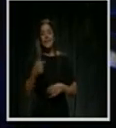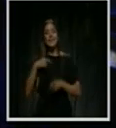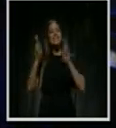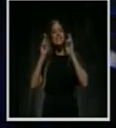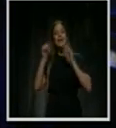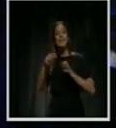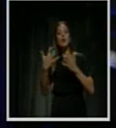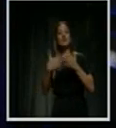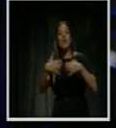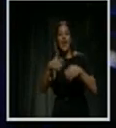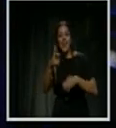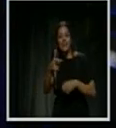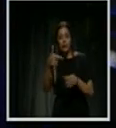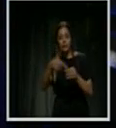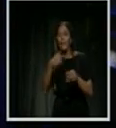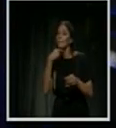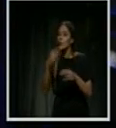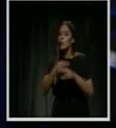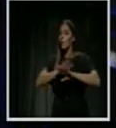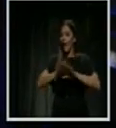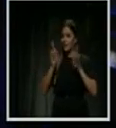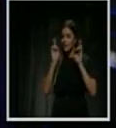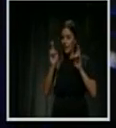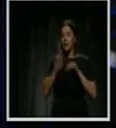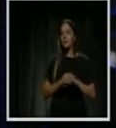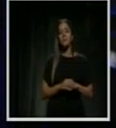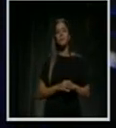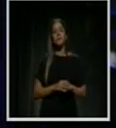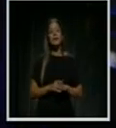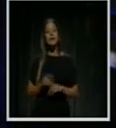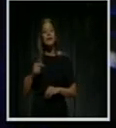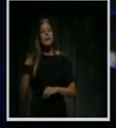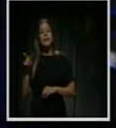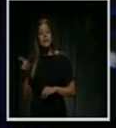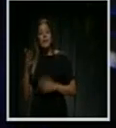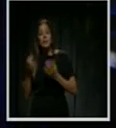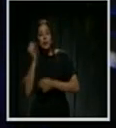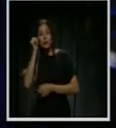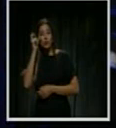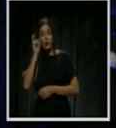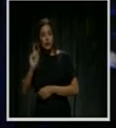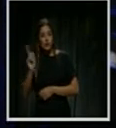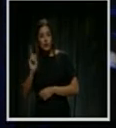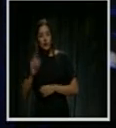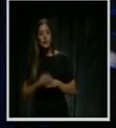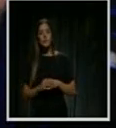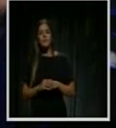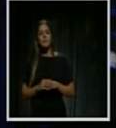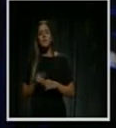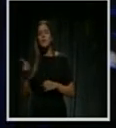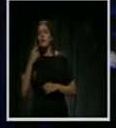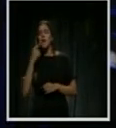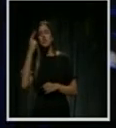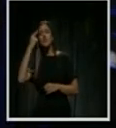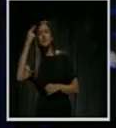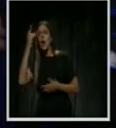U nistiednek tħares li d-dokument ir-regola dik is-sejħa pubblika kemm tirrealizza li kemm fi żmien illi semmejt dax-xahar u